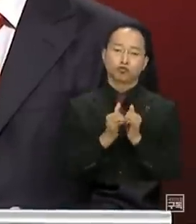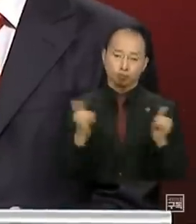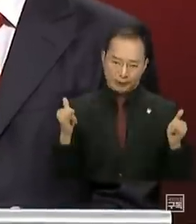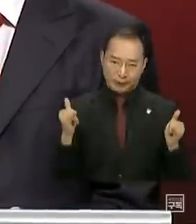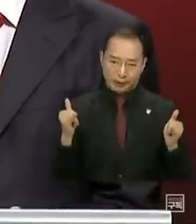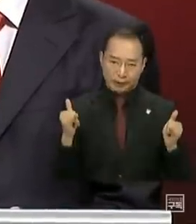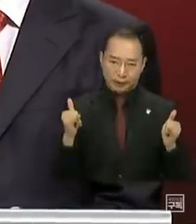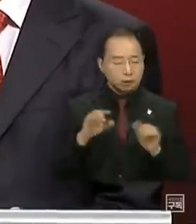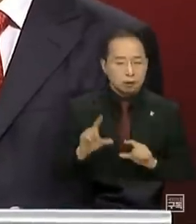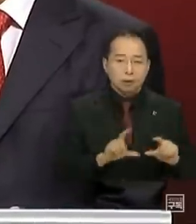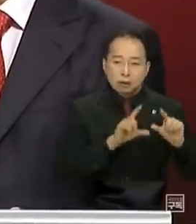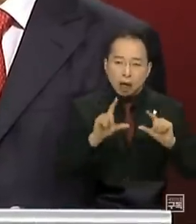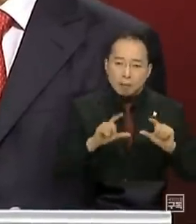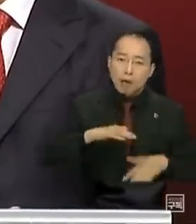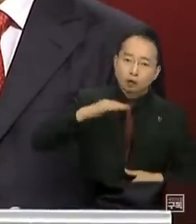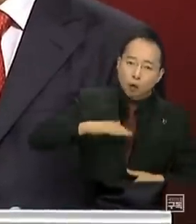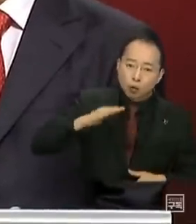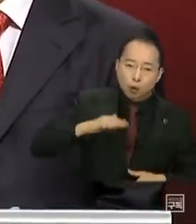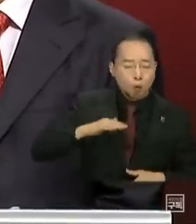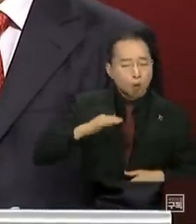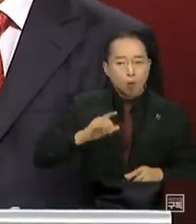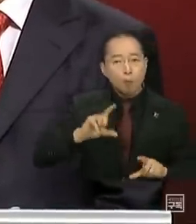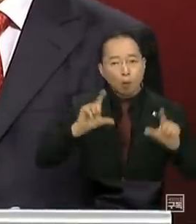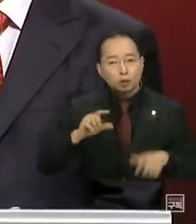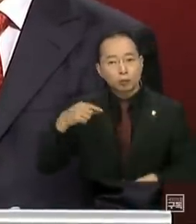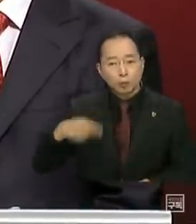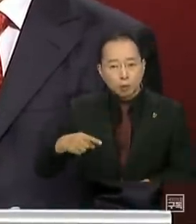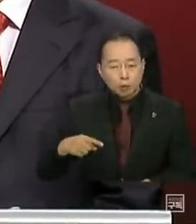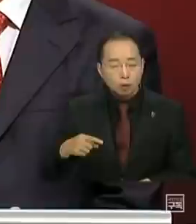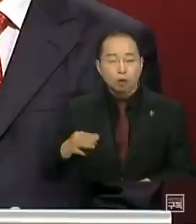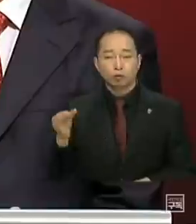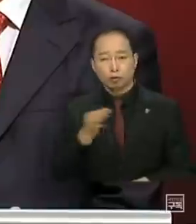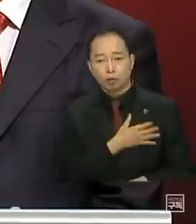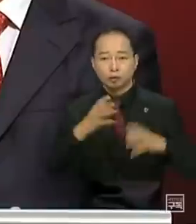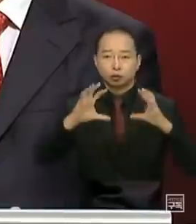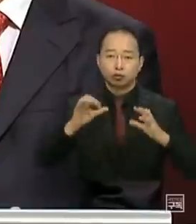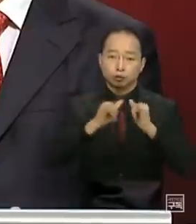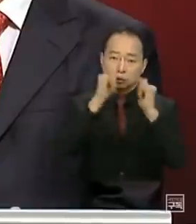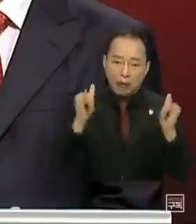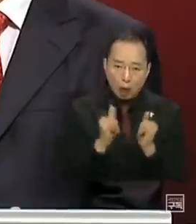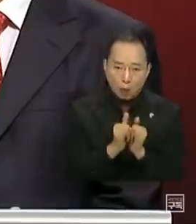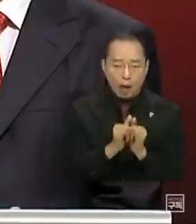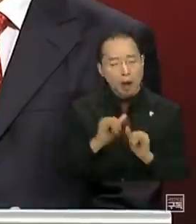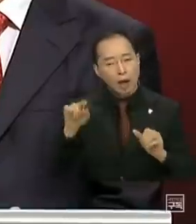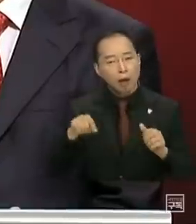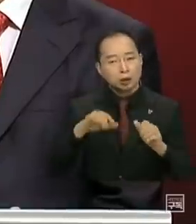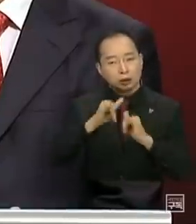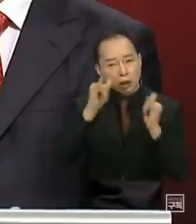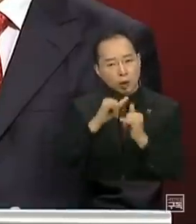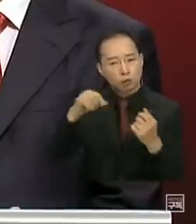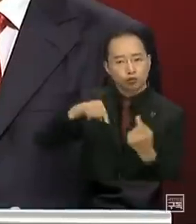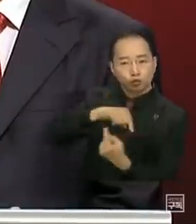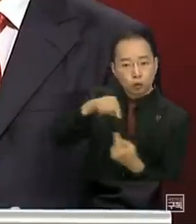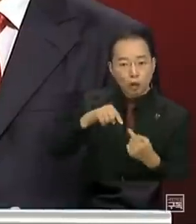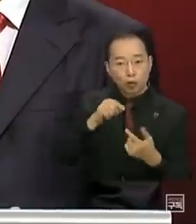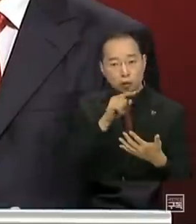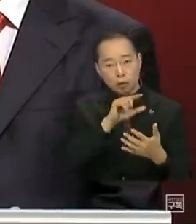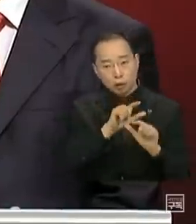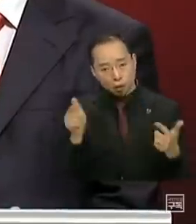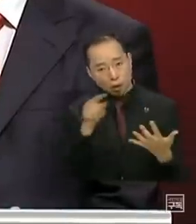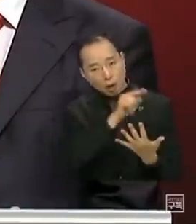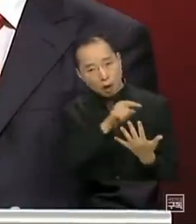어떤 삶의 질이랄까 모습이랄까? 또는 선진국 사회가 갖는 어떤 그 사회 운영에 뭐 여러 가지가 있지